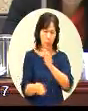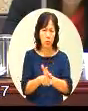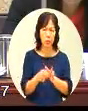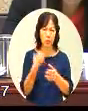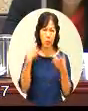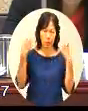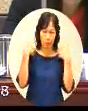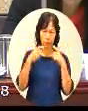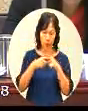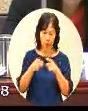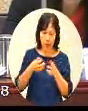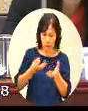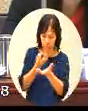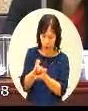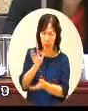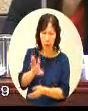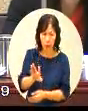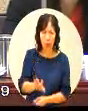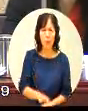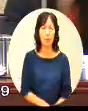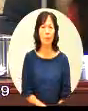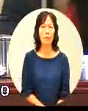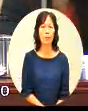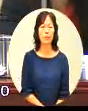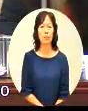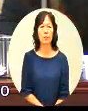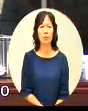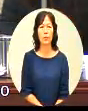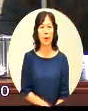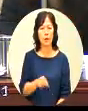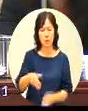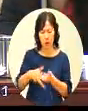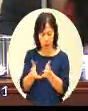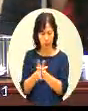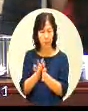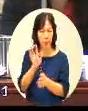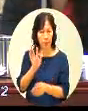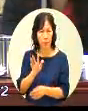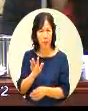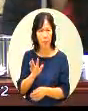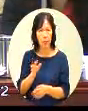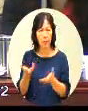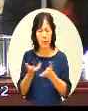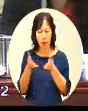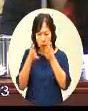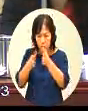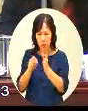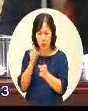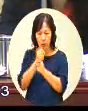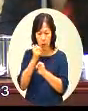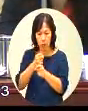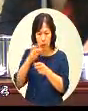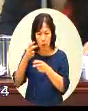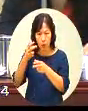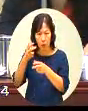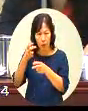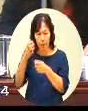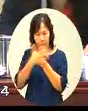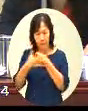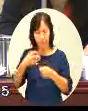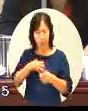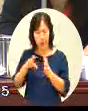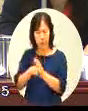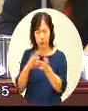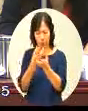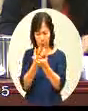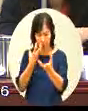揽人的一个求偿？那这一个部分大概是针对职业灾害保险，我们也希望能够拉出来，